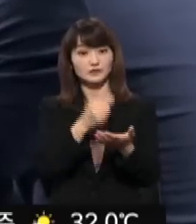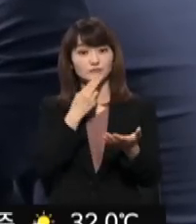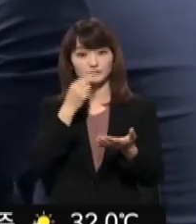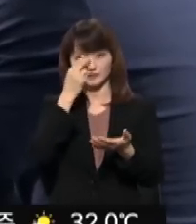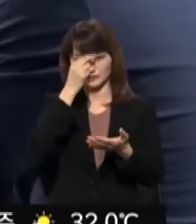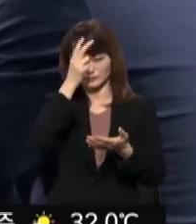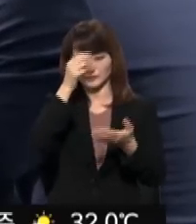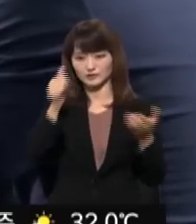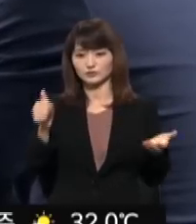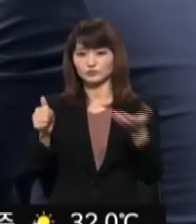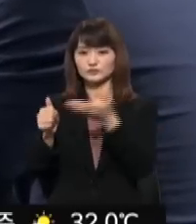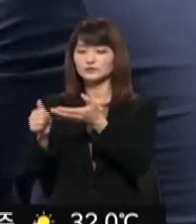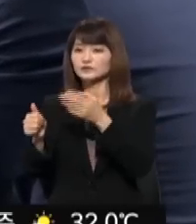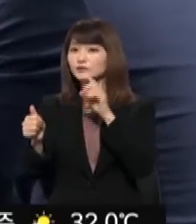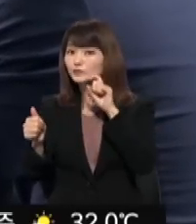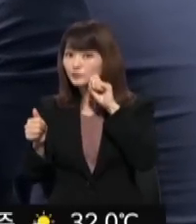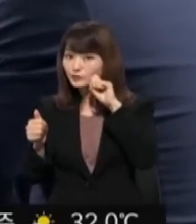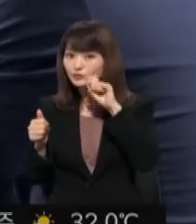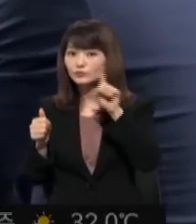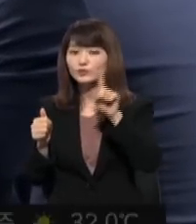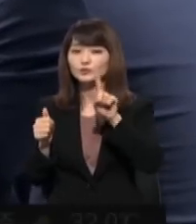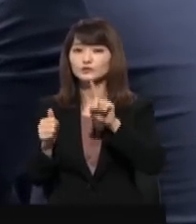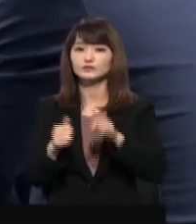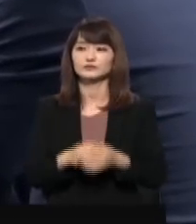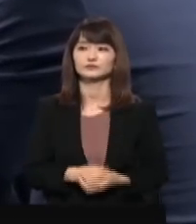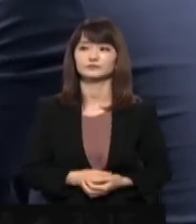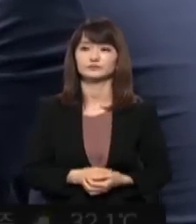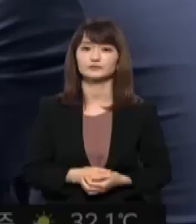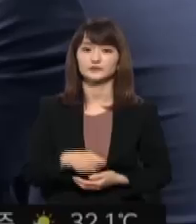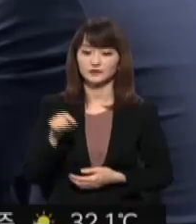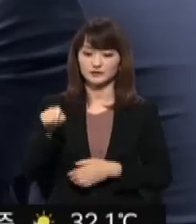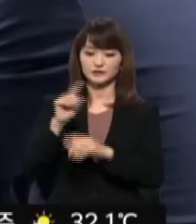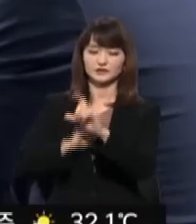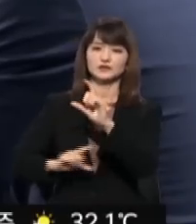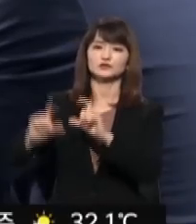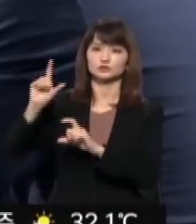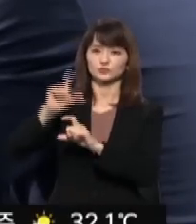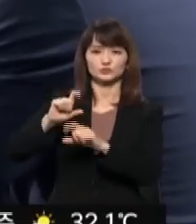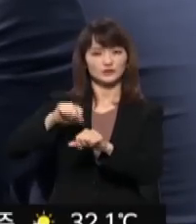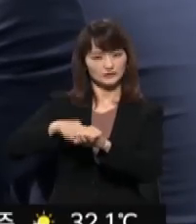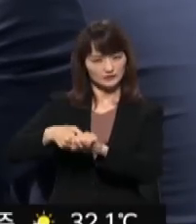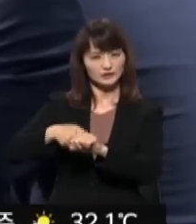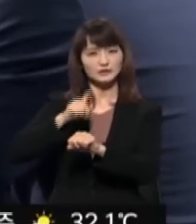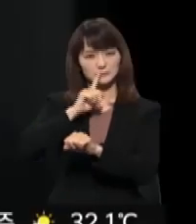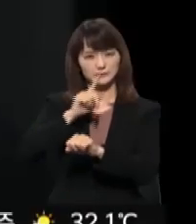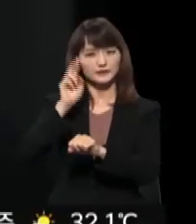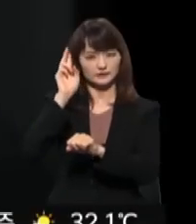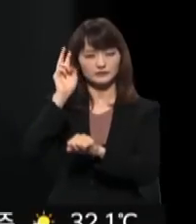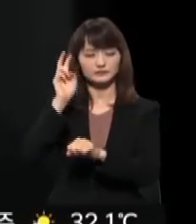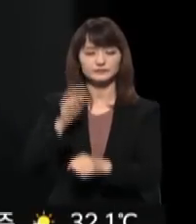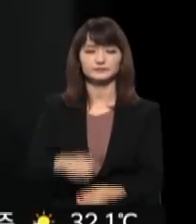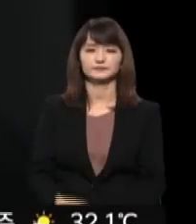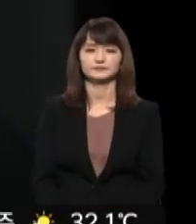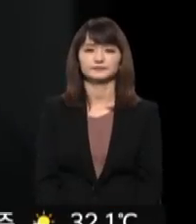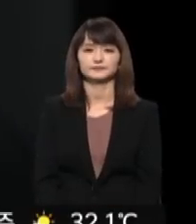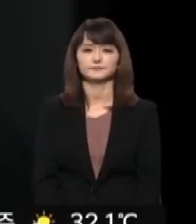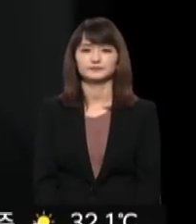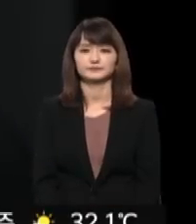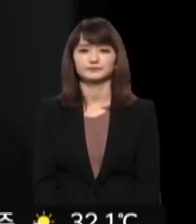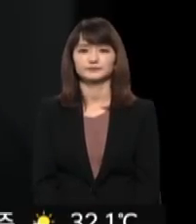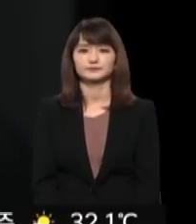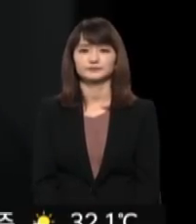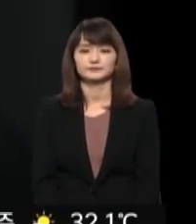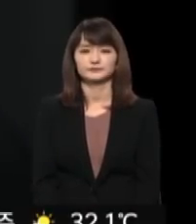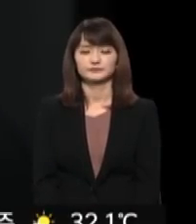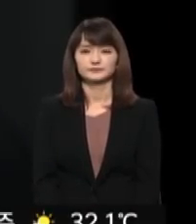상황이면 그럼 이걸 어떻게 할 거냐 저는 금액락에서 추가 징계 얘기가 또 나오고 있는게 아닌가 이런 생각도 들어요